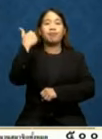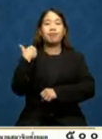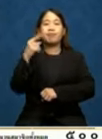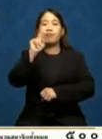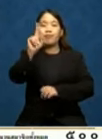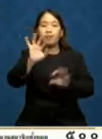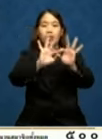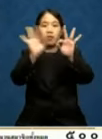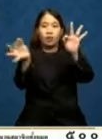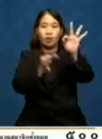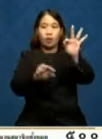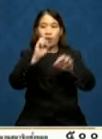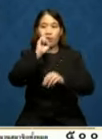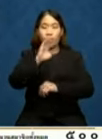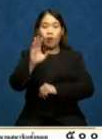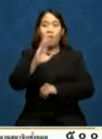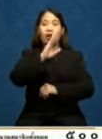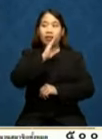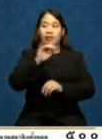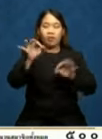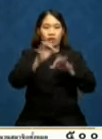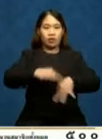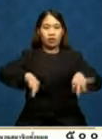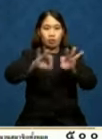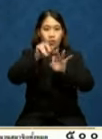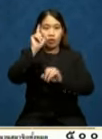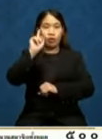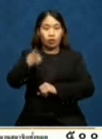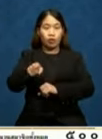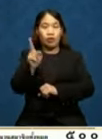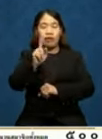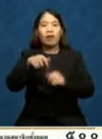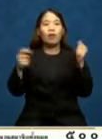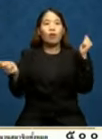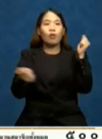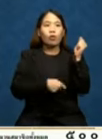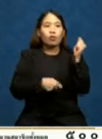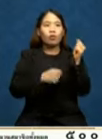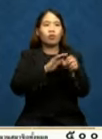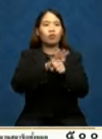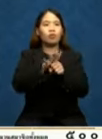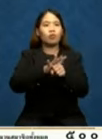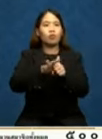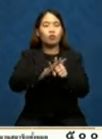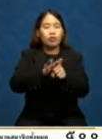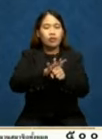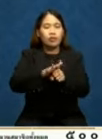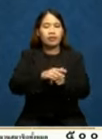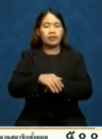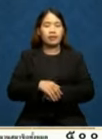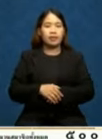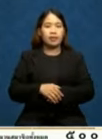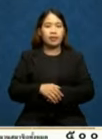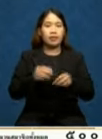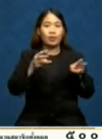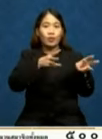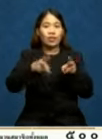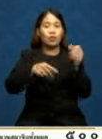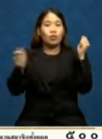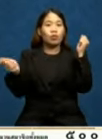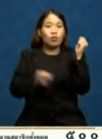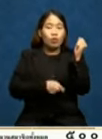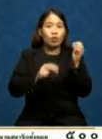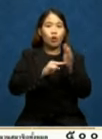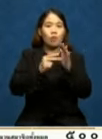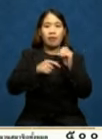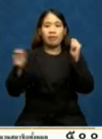าหากจำเป็นให้ลงโทษได้ตามสมควรการลงโทษเด็กค่ะไม่ใช่แค่การตีอย่